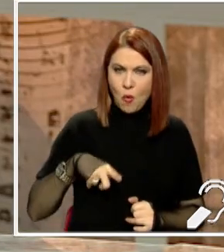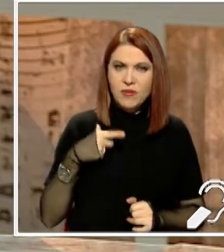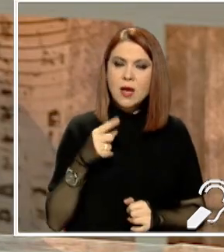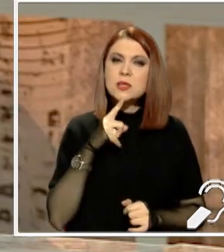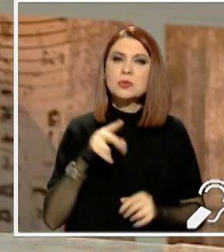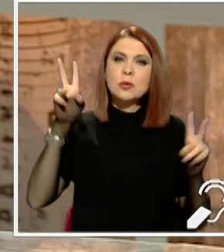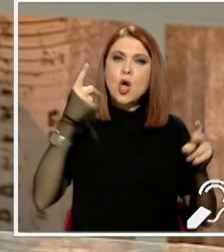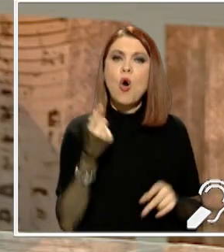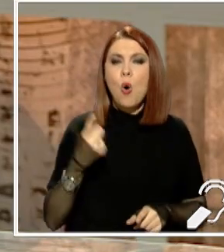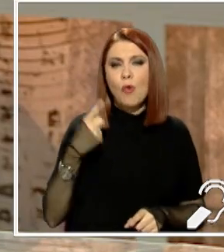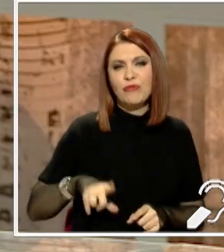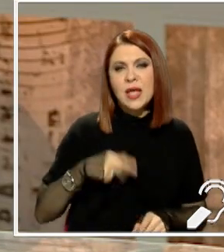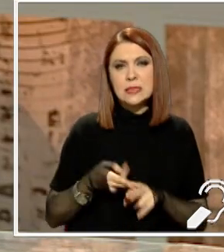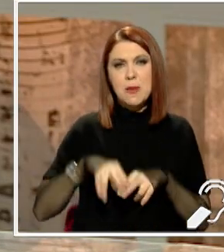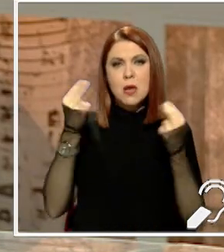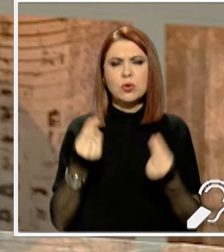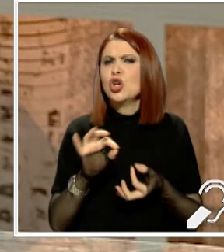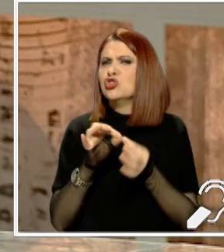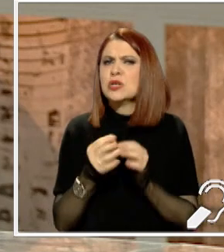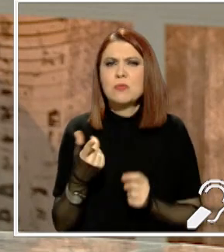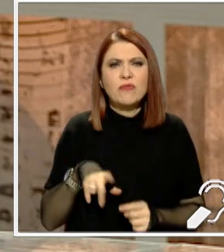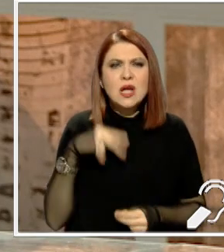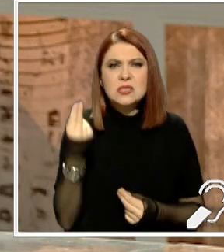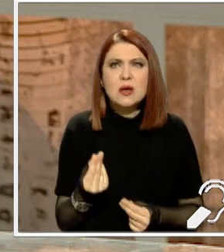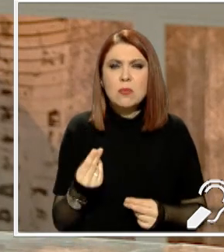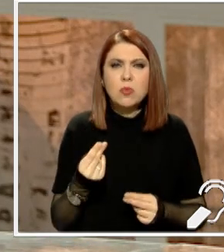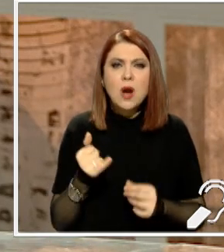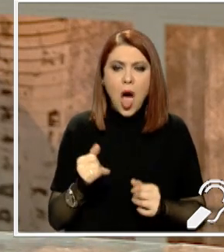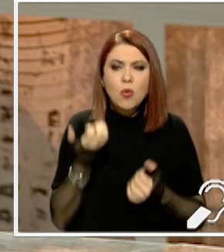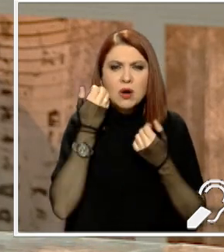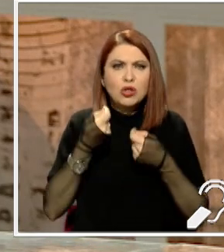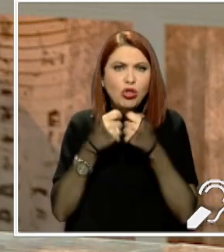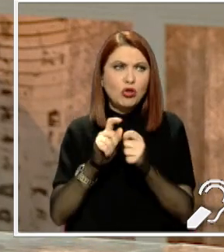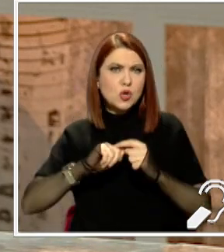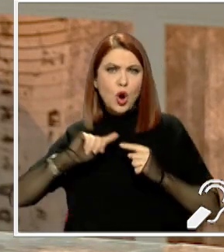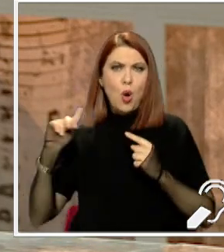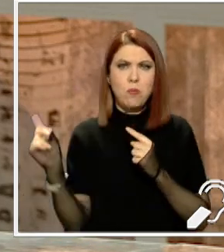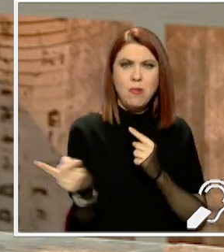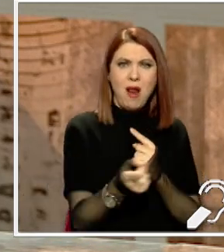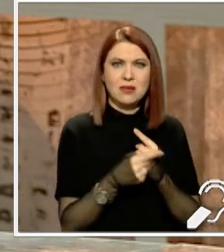bună. Și aș vrea să te întreb ce înseamnă o viață bună în contextul globalizării și cum